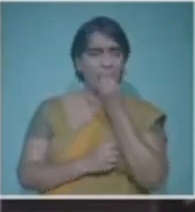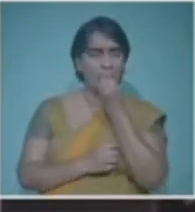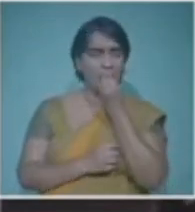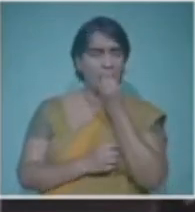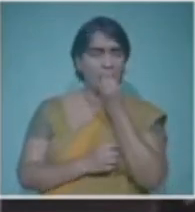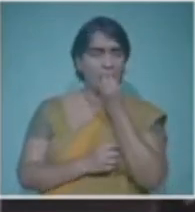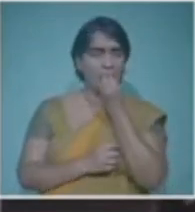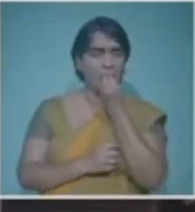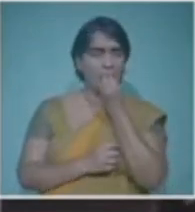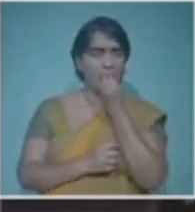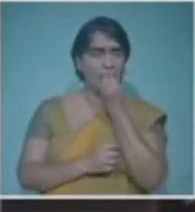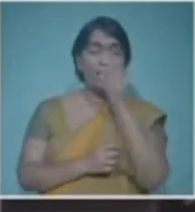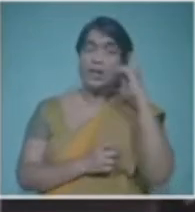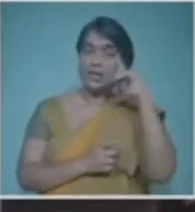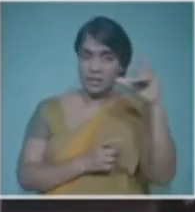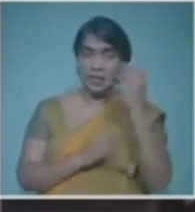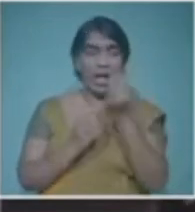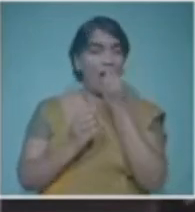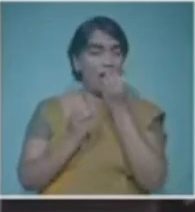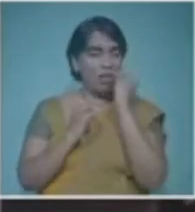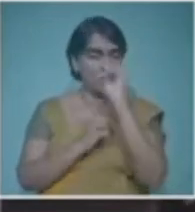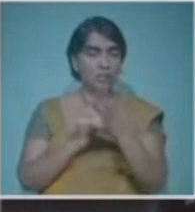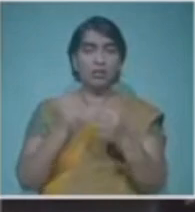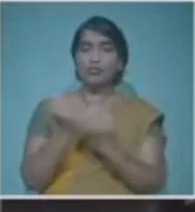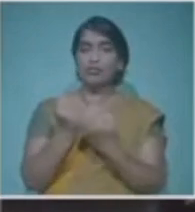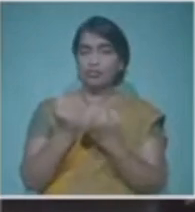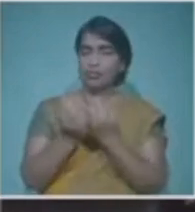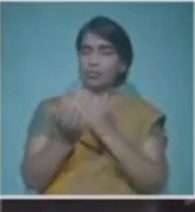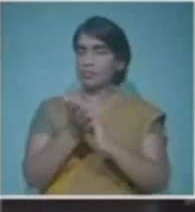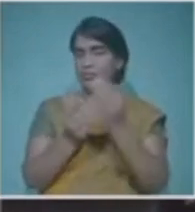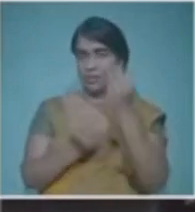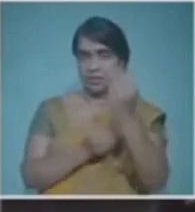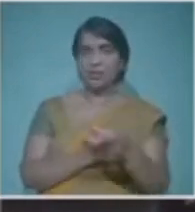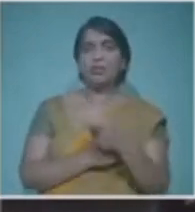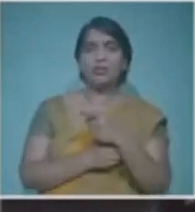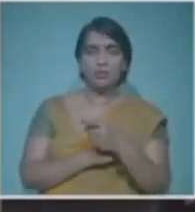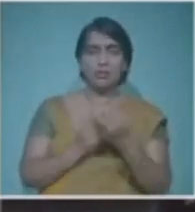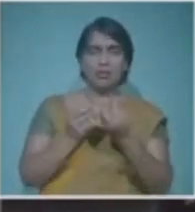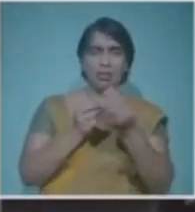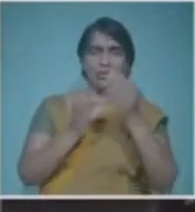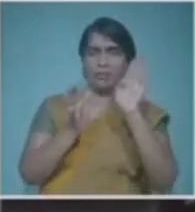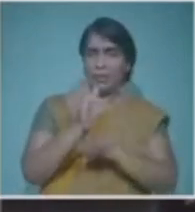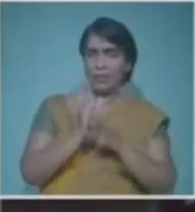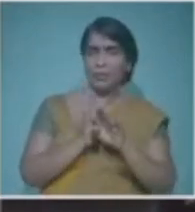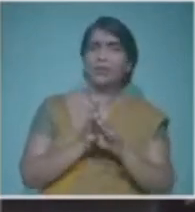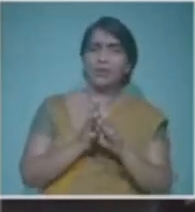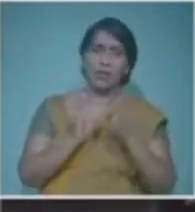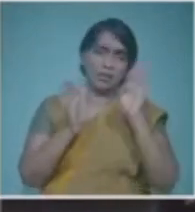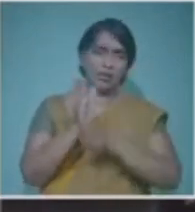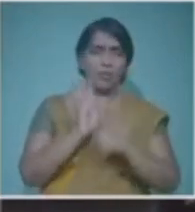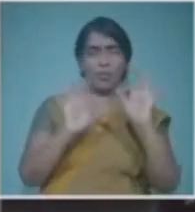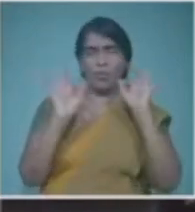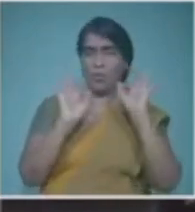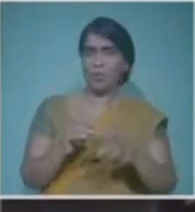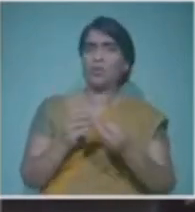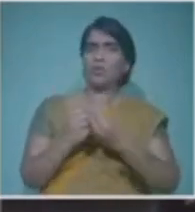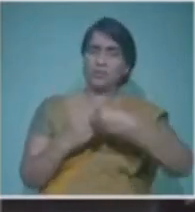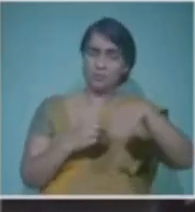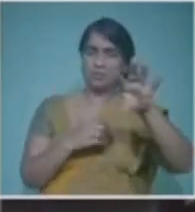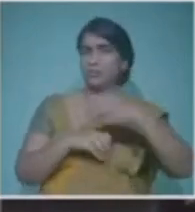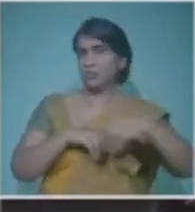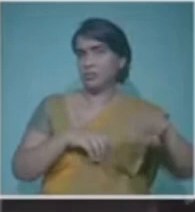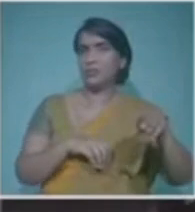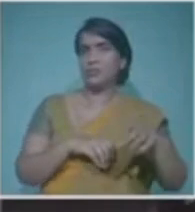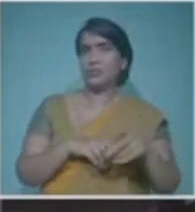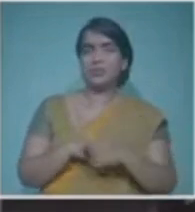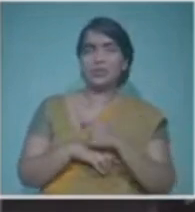ඇමරික මේ චීනෙන් හම්බෙන සහල් ආධාර වශයෙන් උත් දෙනවා හැබැයි ඒ සප්ලයි එකෙන් කපනවා කියලාත් කිව්වා මම ඒකේ කියන්නේ කපන්න එපා මොකද හේතුව මේ තියෙන